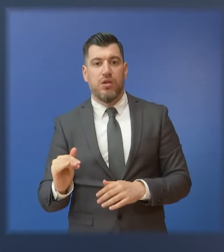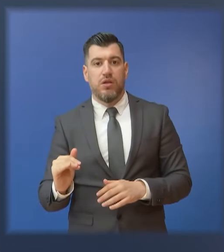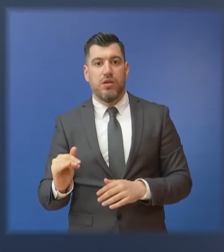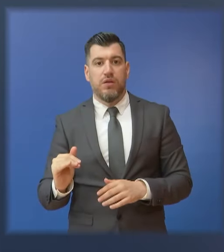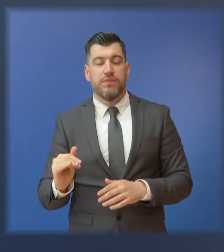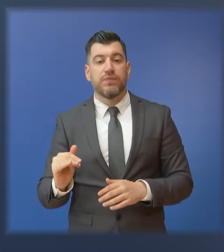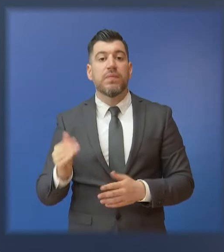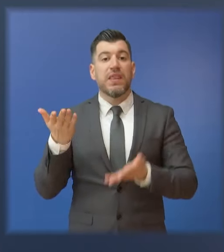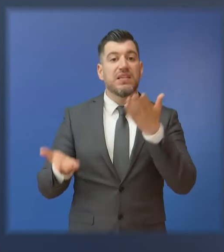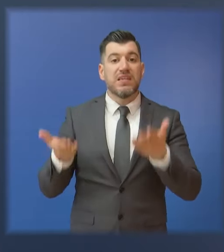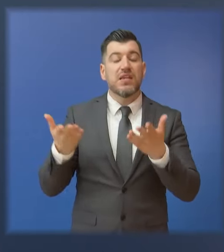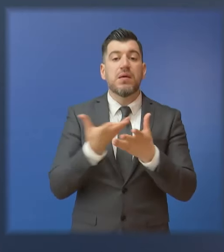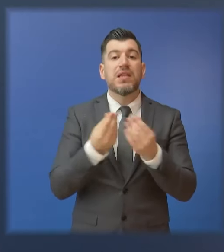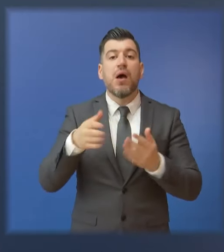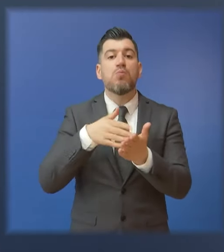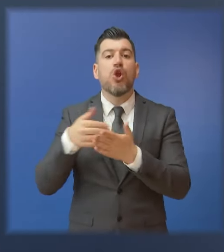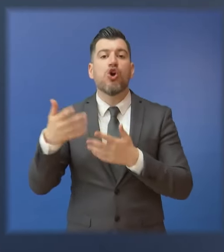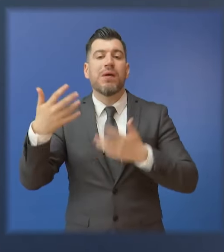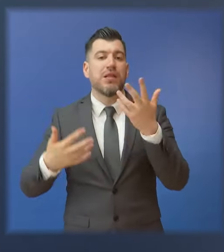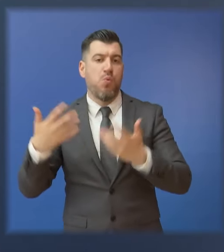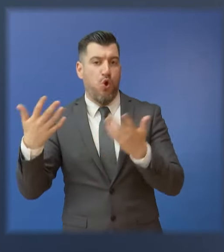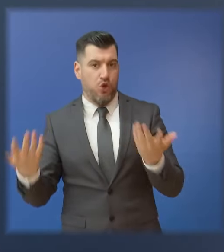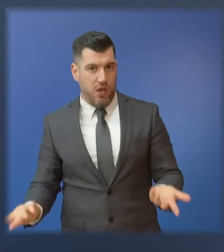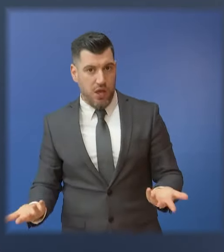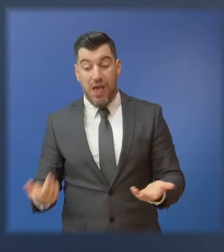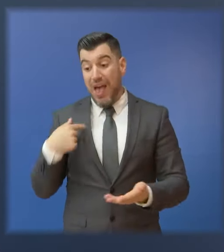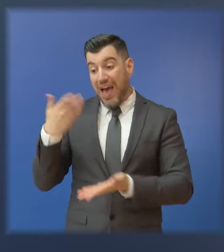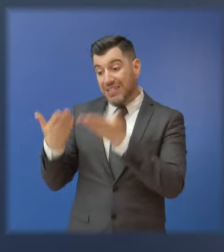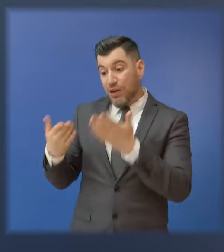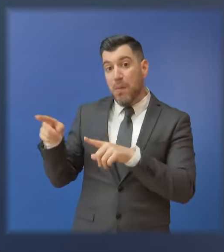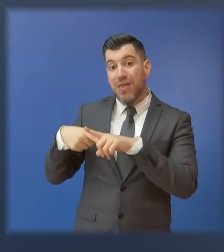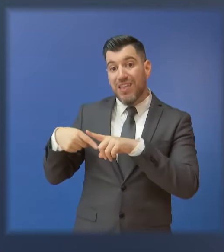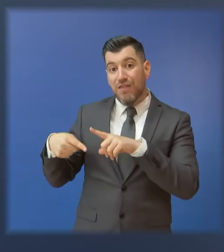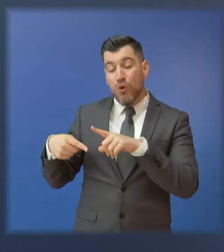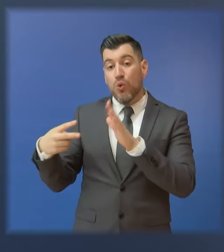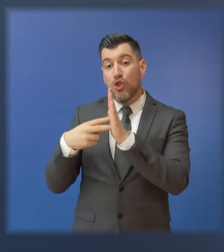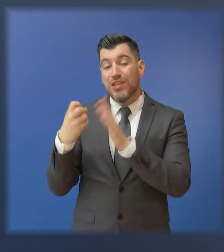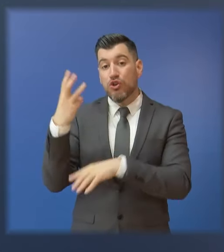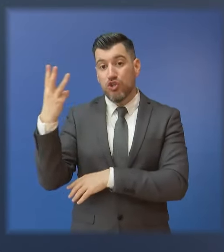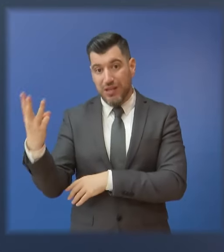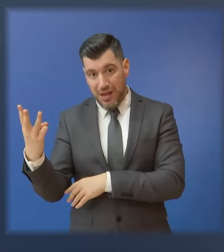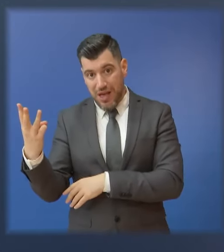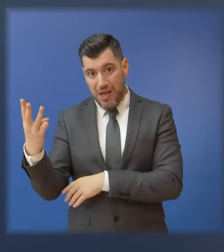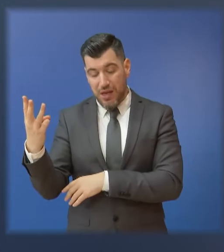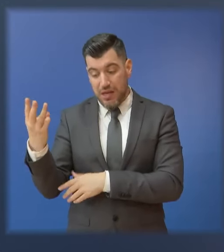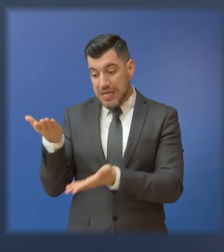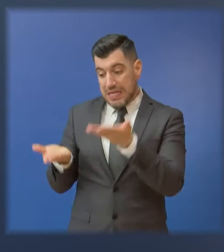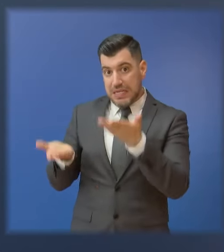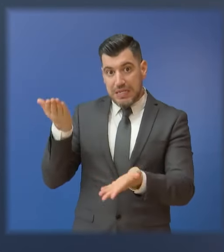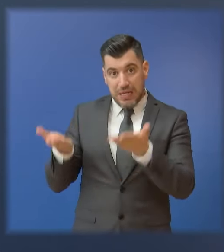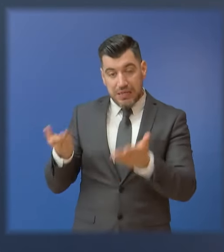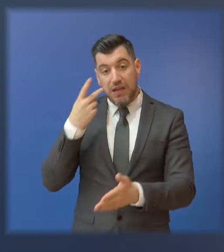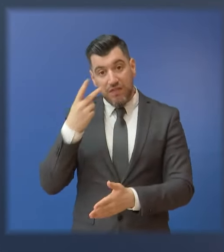πολύχρωμων τιμολογίων και αν το συγκρίνουμε με το δεκέμβριο του 2023 η η σύγκριση αυτή οδηγεί στο